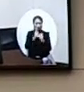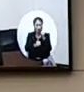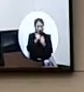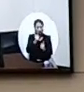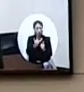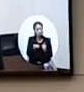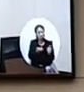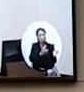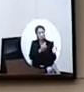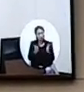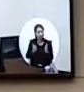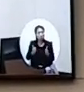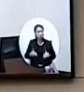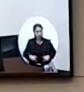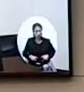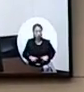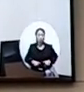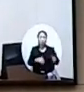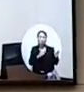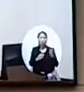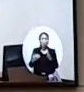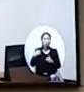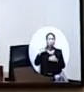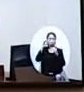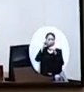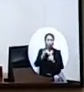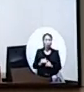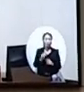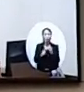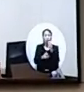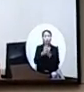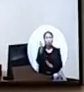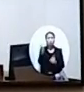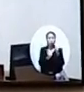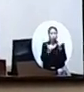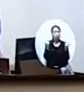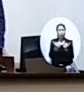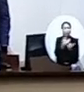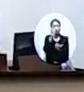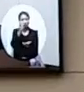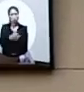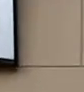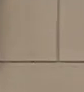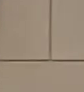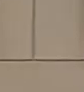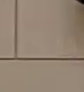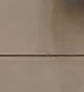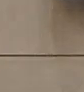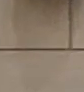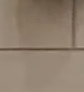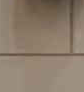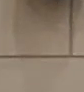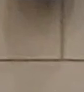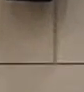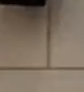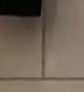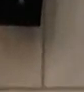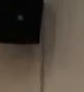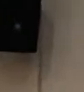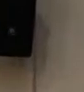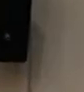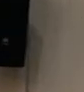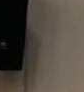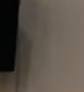정리를 필요로 할 경우 그 정리에 관한 사항을 안동시의회 회의규칙 제30조 규정에 따라 의장에게 위임해